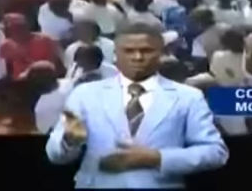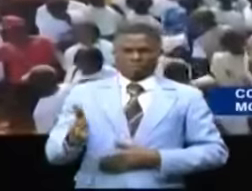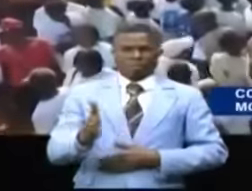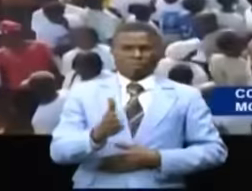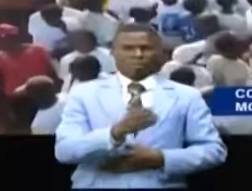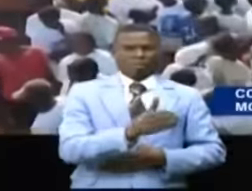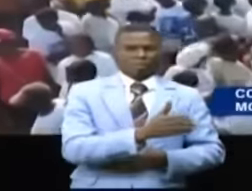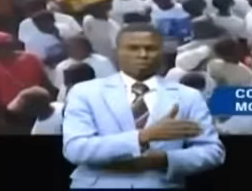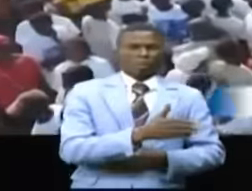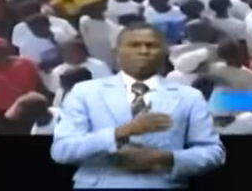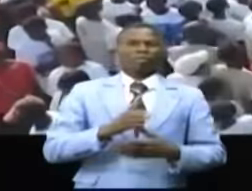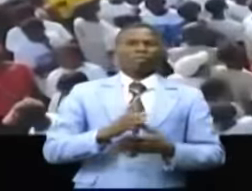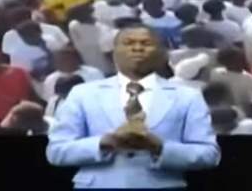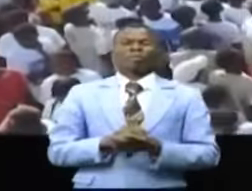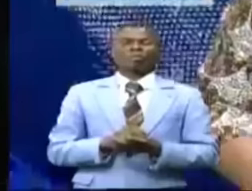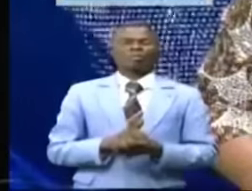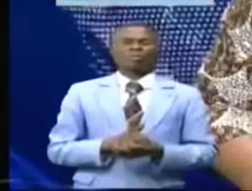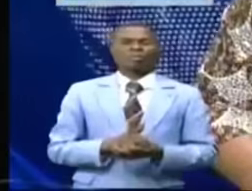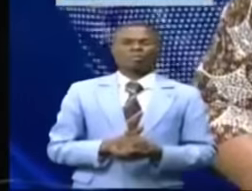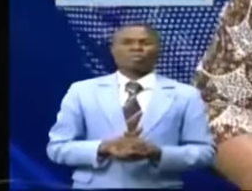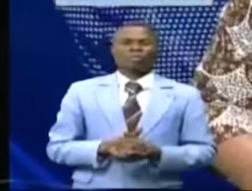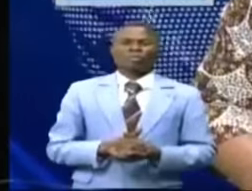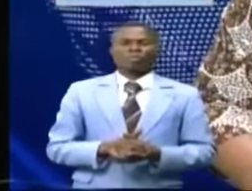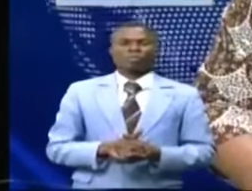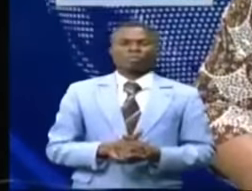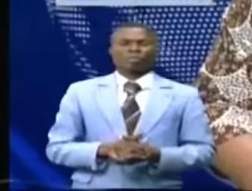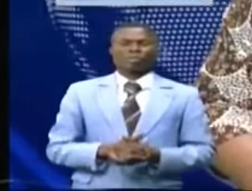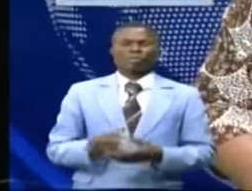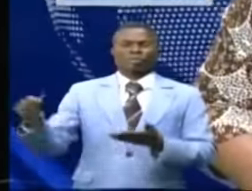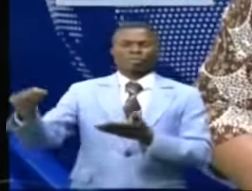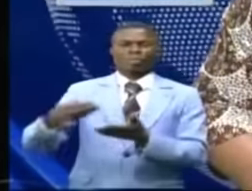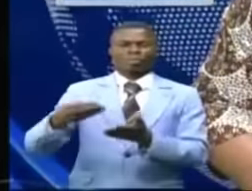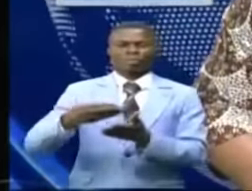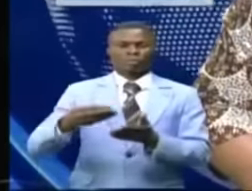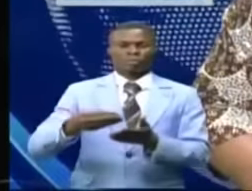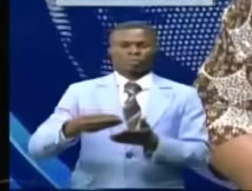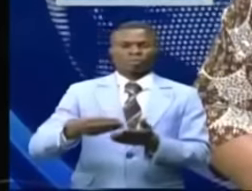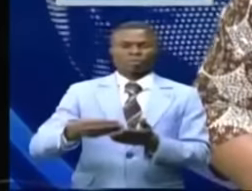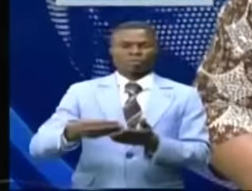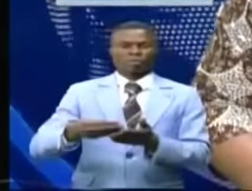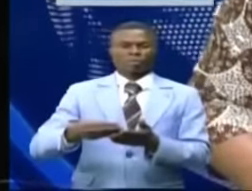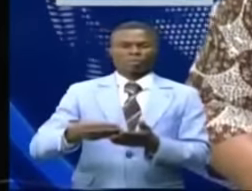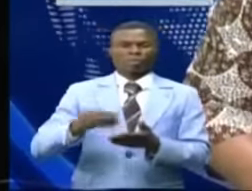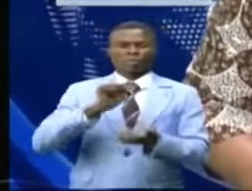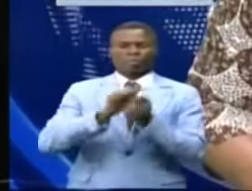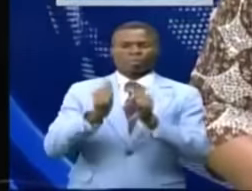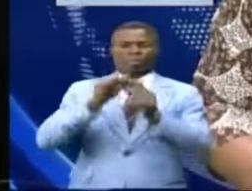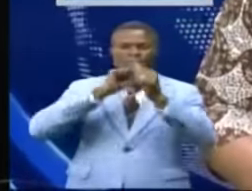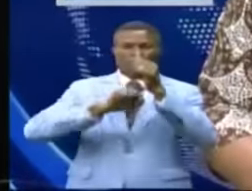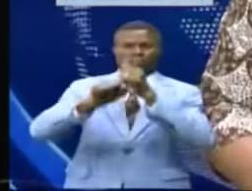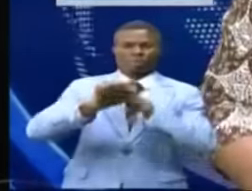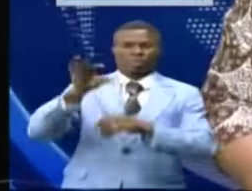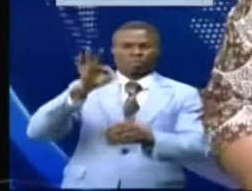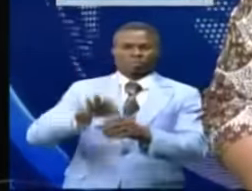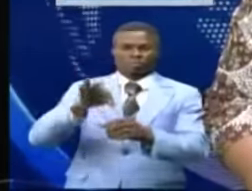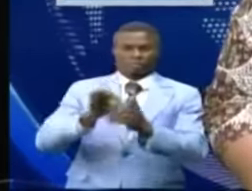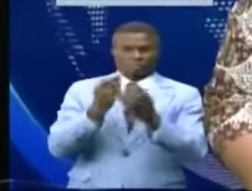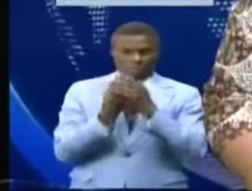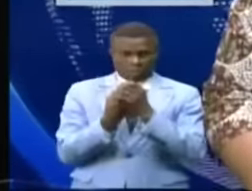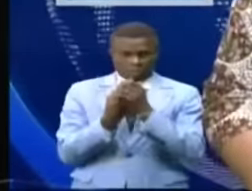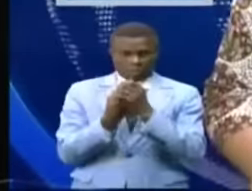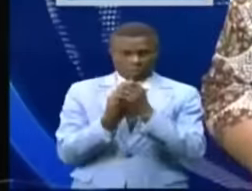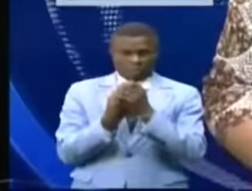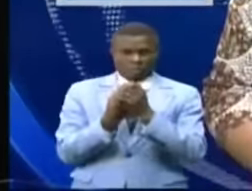des 145 territoires. La mobilisation est le summum de la sensibilisation. Les élections qui viennent